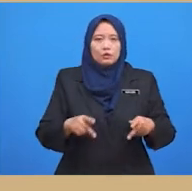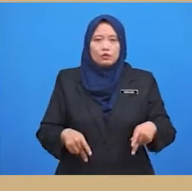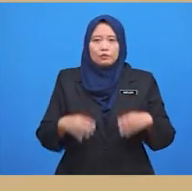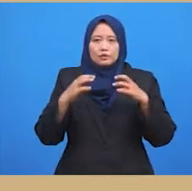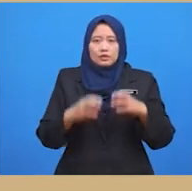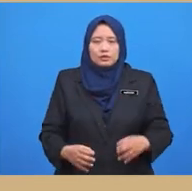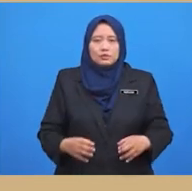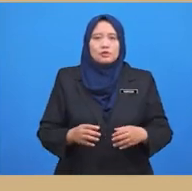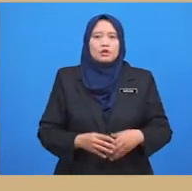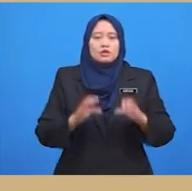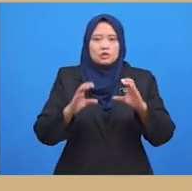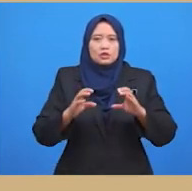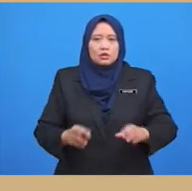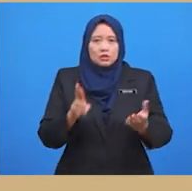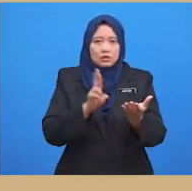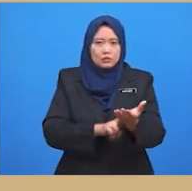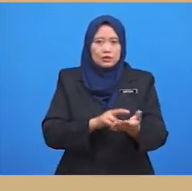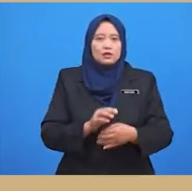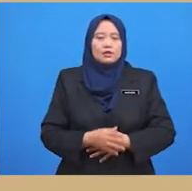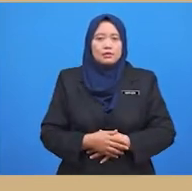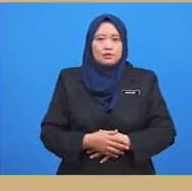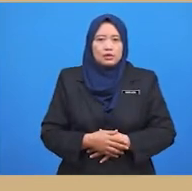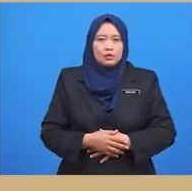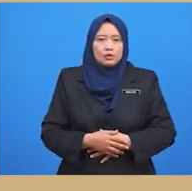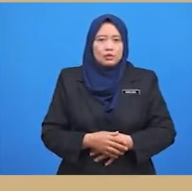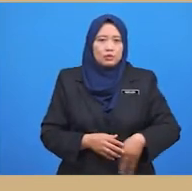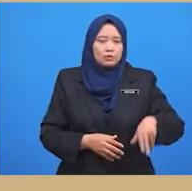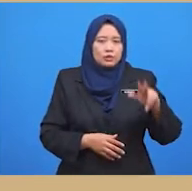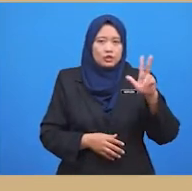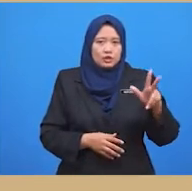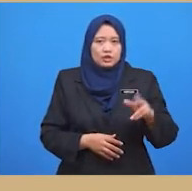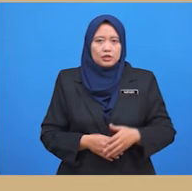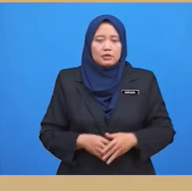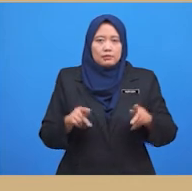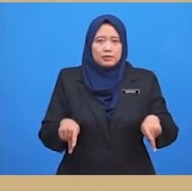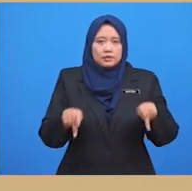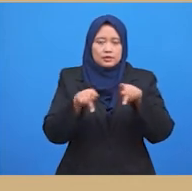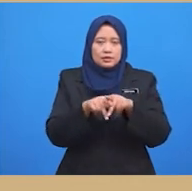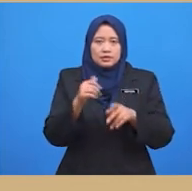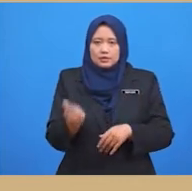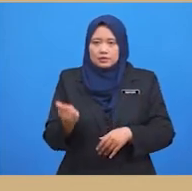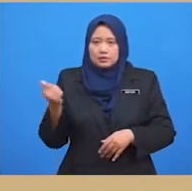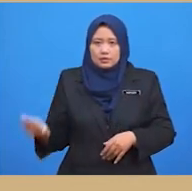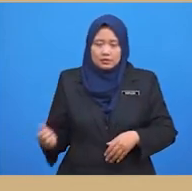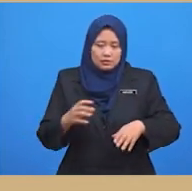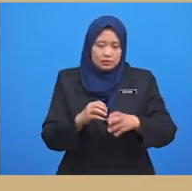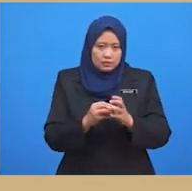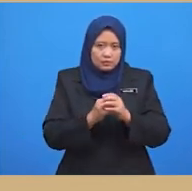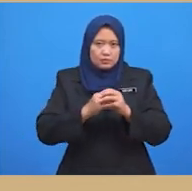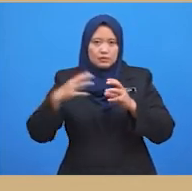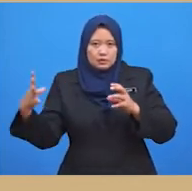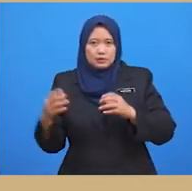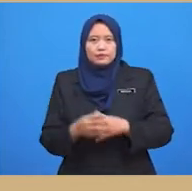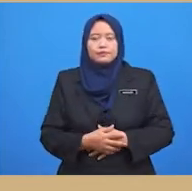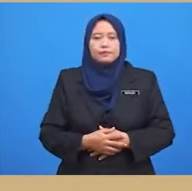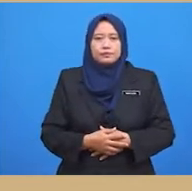dijalankan. Selain itu, pastikan aksesori ditanggalkan. Jawapan bagi soalan